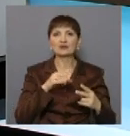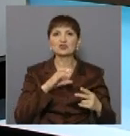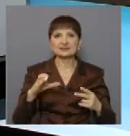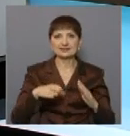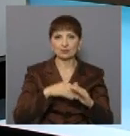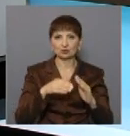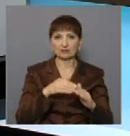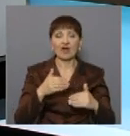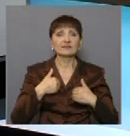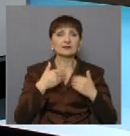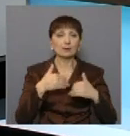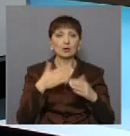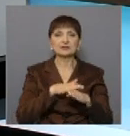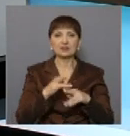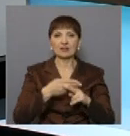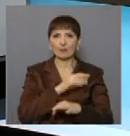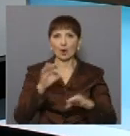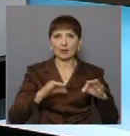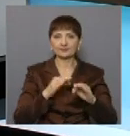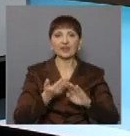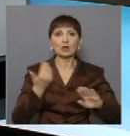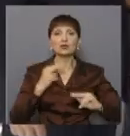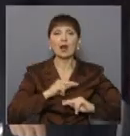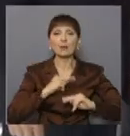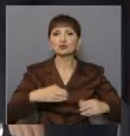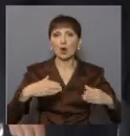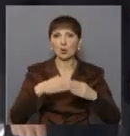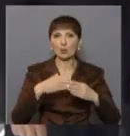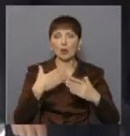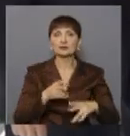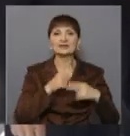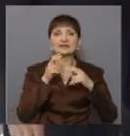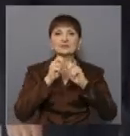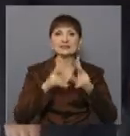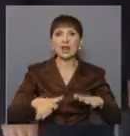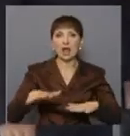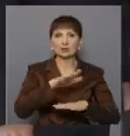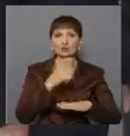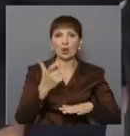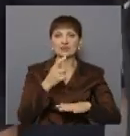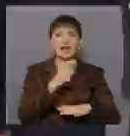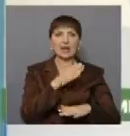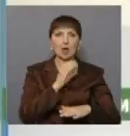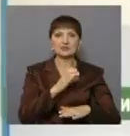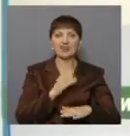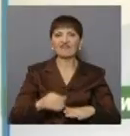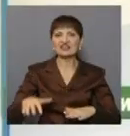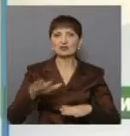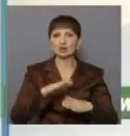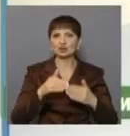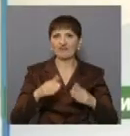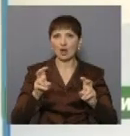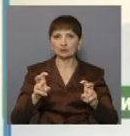ряд предложений по реализации данного проекта. Накануне рабочая группа посетила специальную экономическую зону Харгос «Восточные ворота»